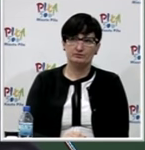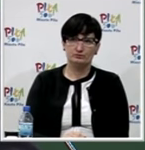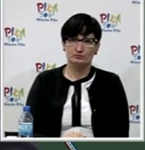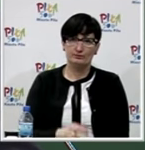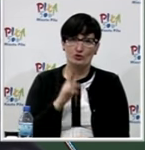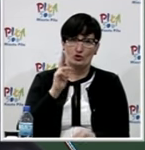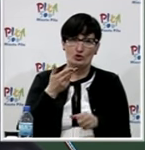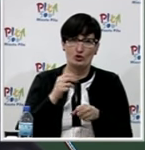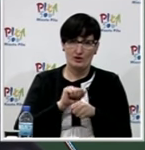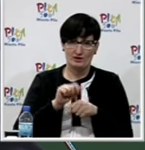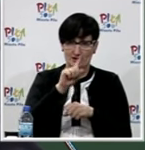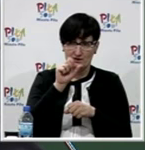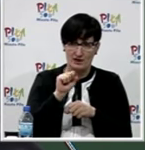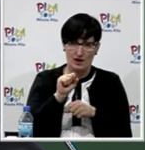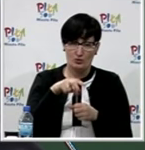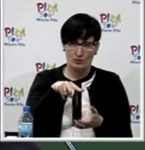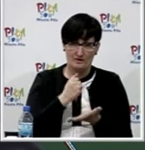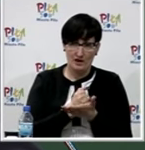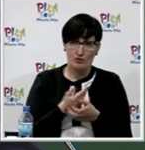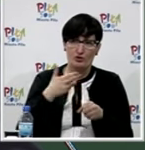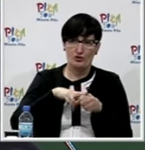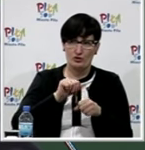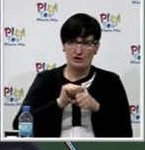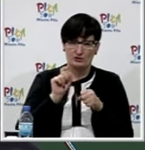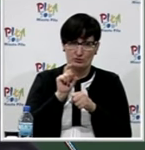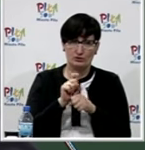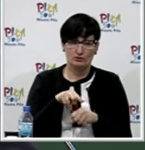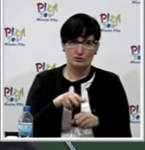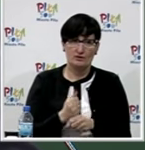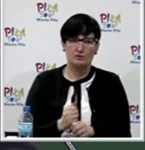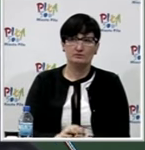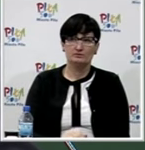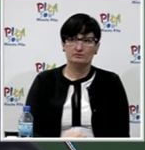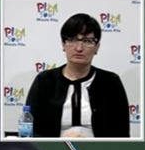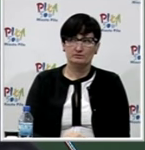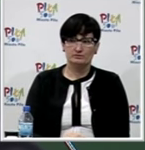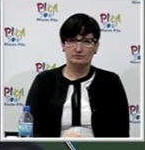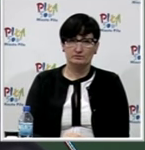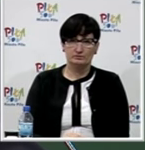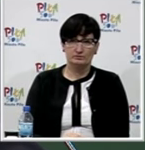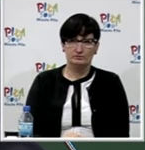Kto z pań i panów radnych jest za przyjęciem uchwały uchwały w sprawie zmiany uchwały nr